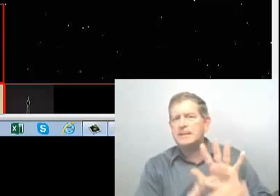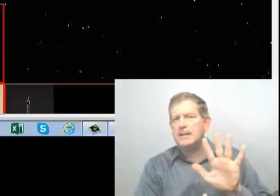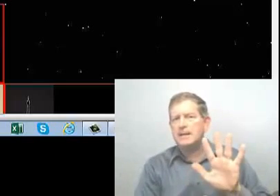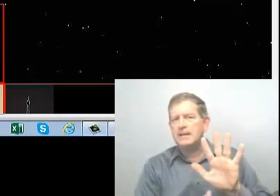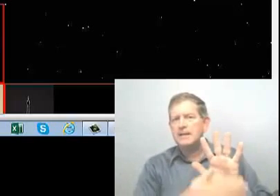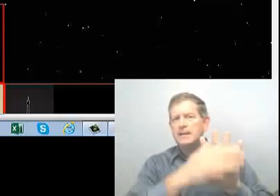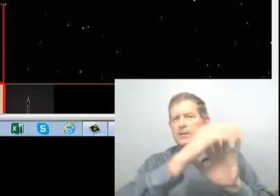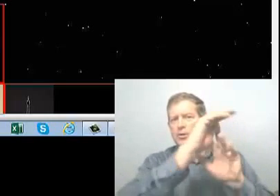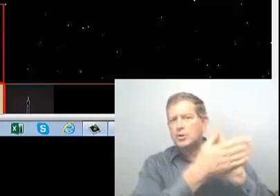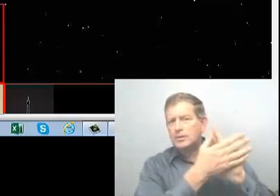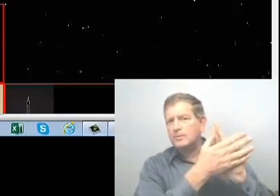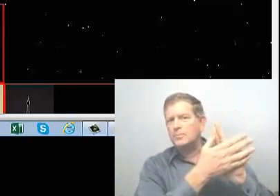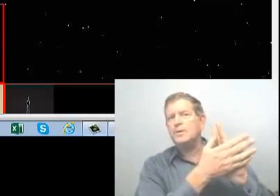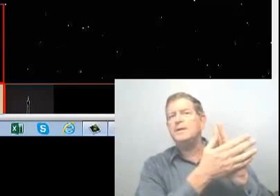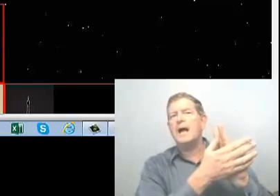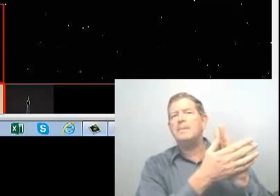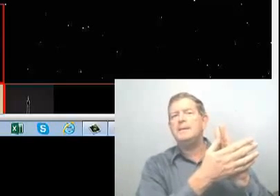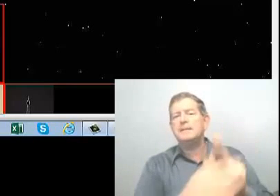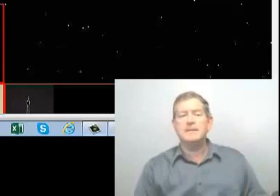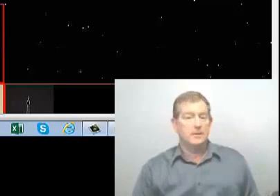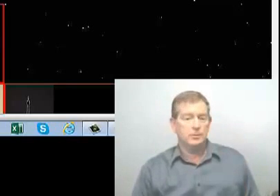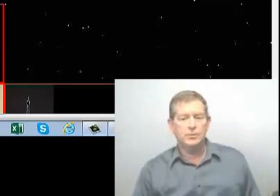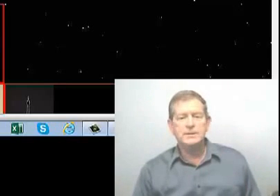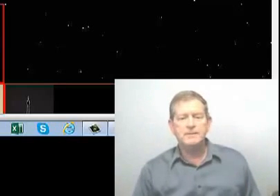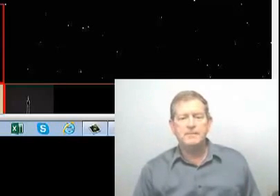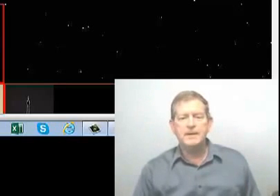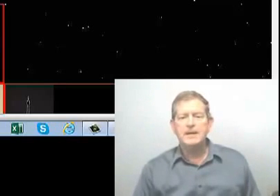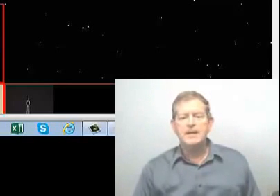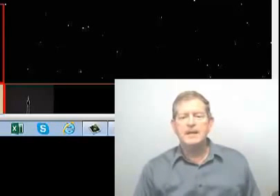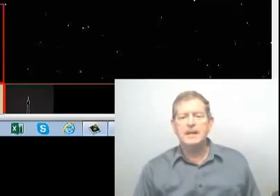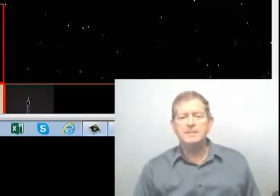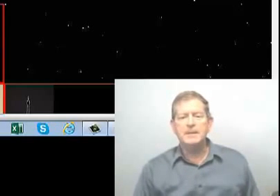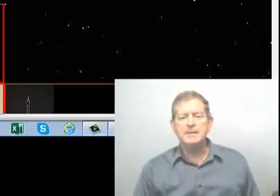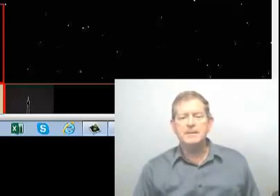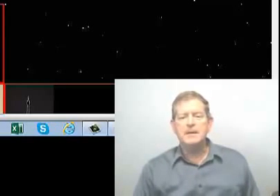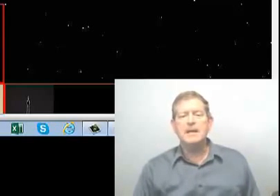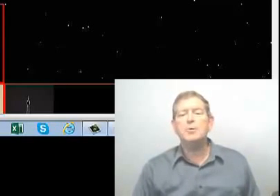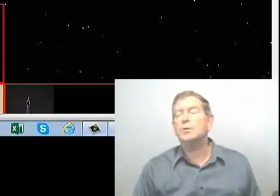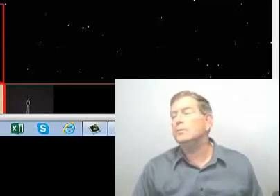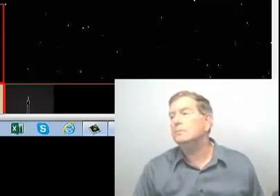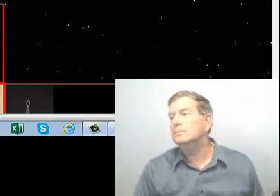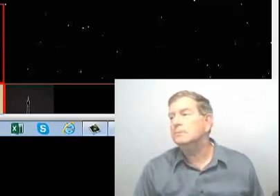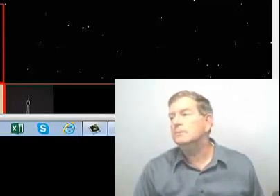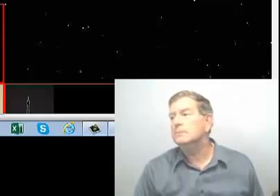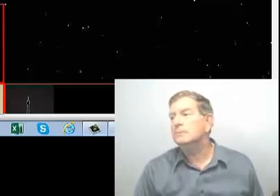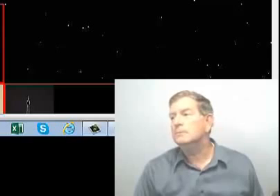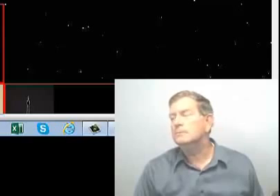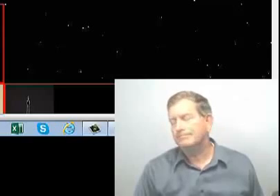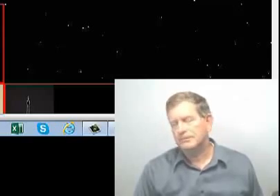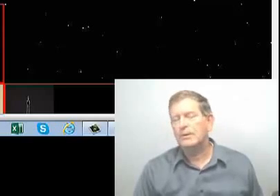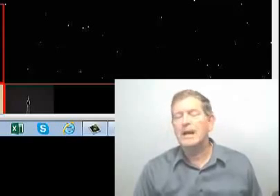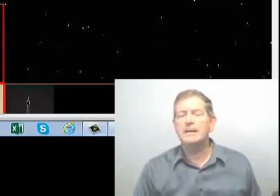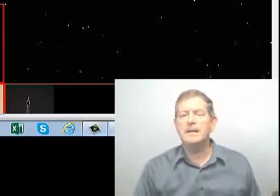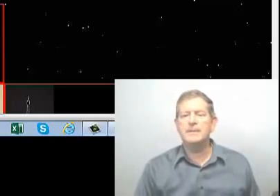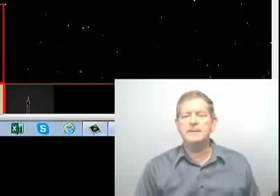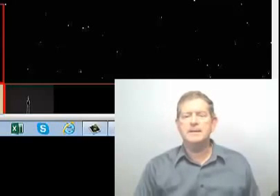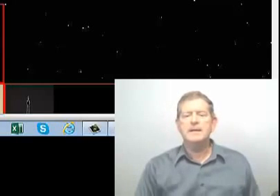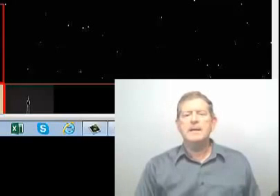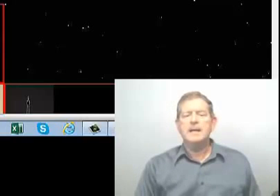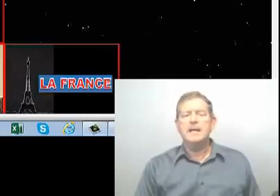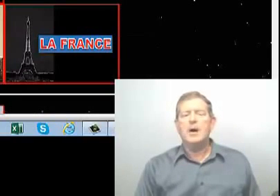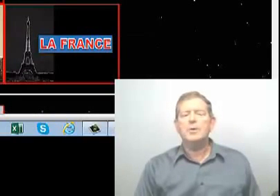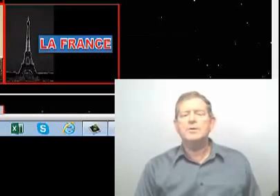avec habiter? Oui, habite. Donc, ça fait il habite. Écoutons. Il habite. Voilà, il